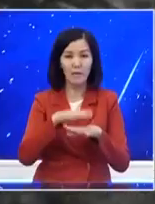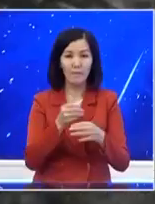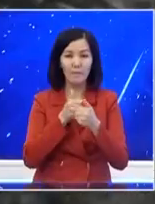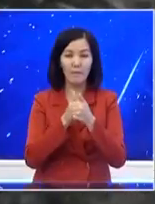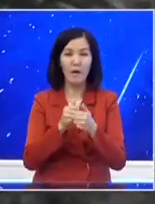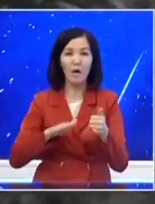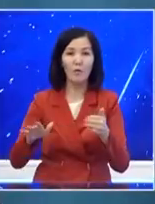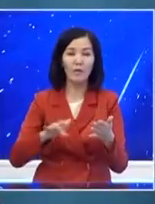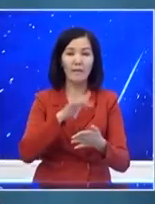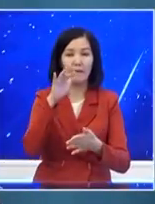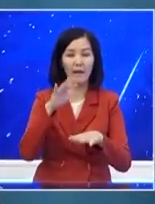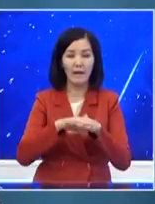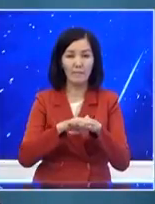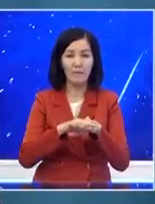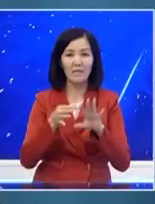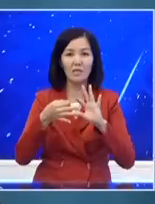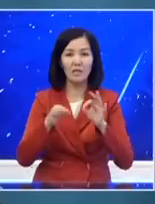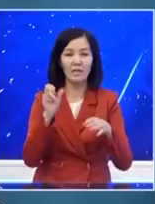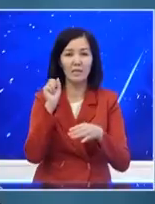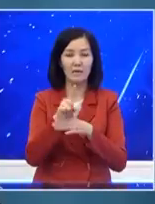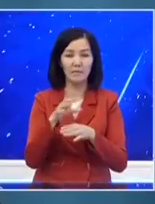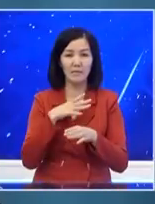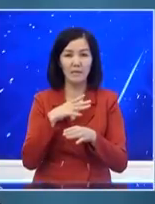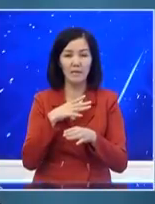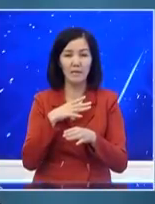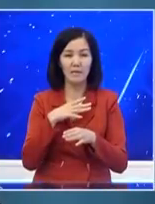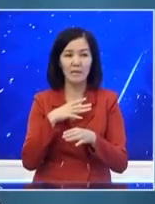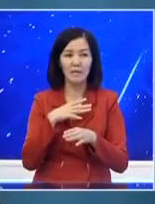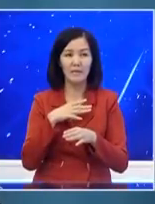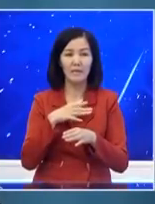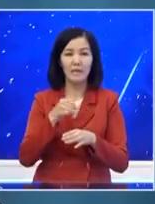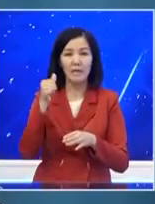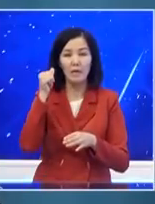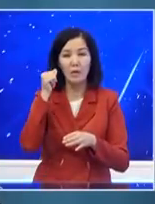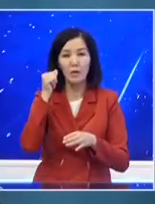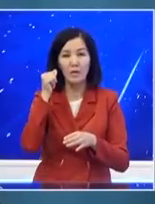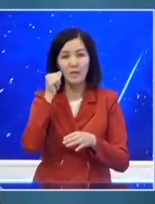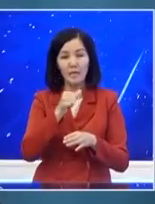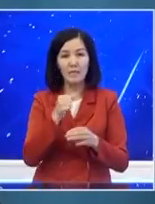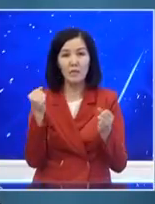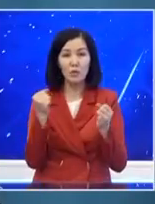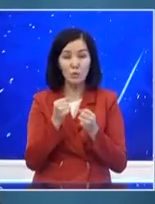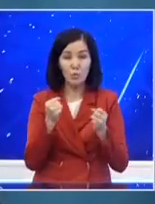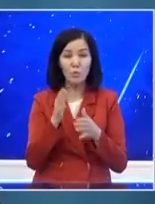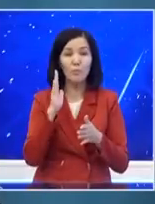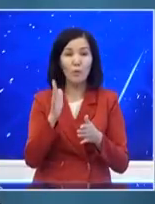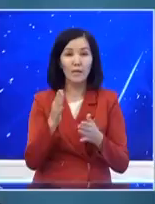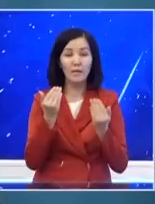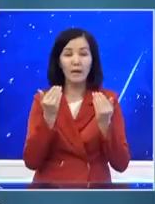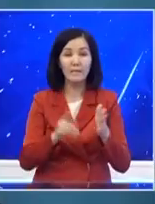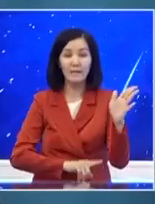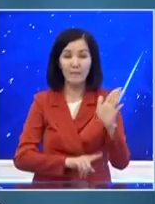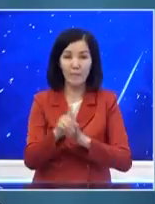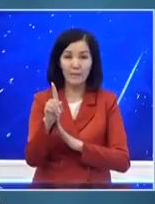айтты. Үйдеге барып тұрып, көмір алу қажеттігін ертең қыс келетін тағы да есіне салып, қазірден